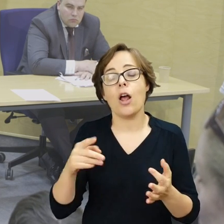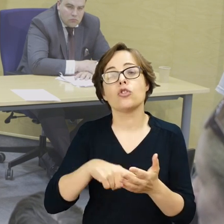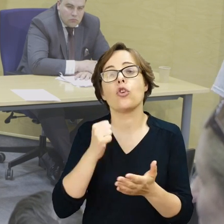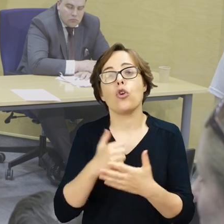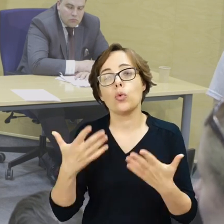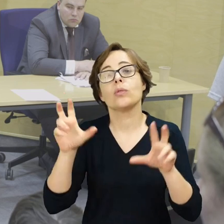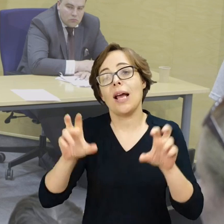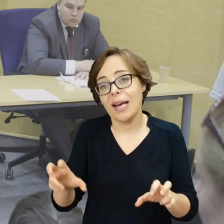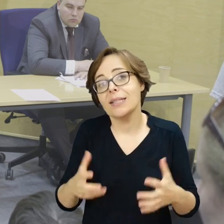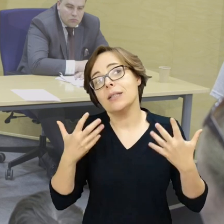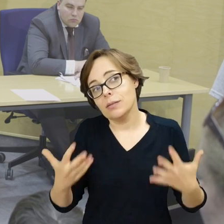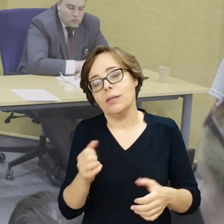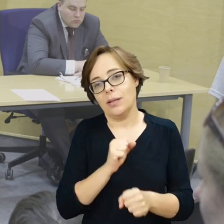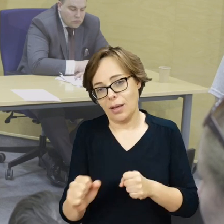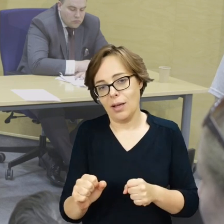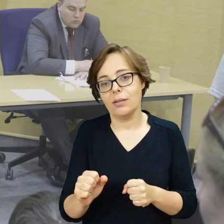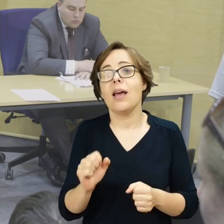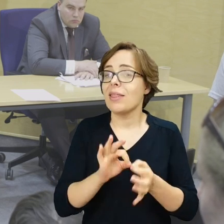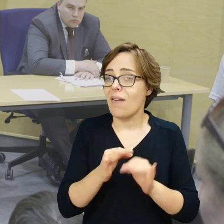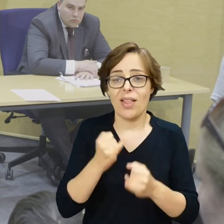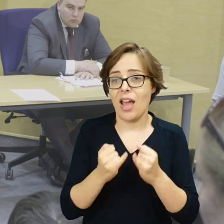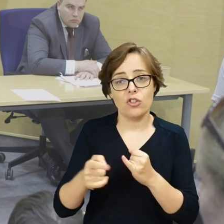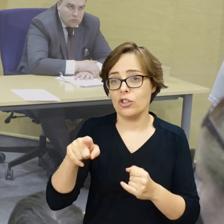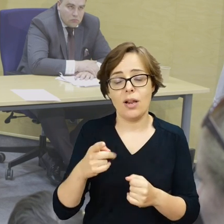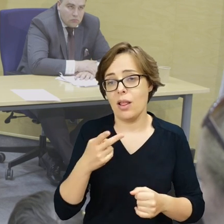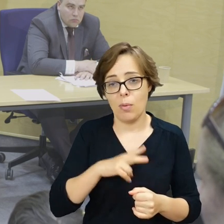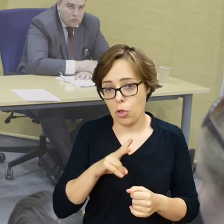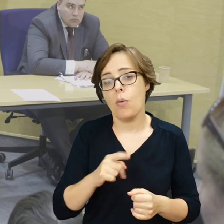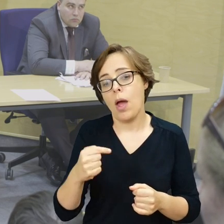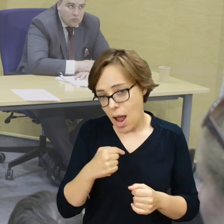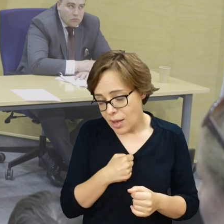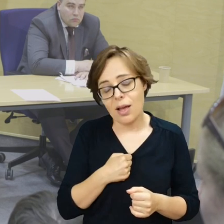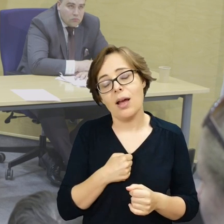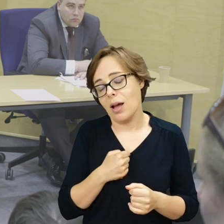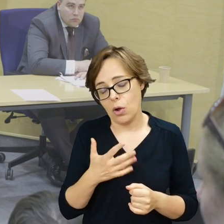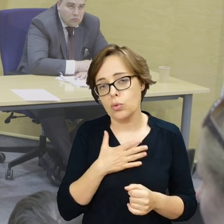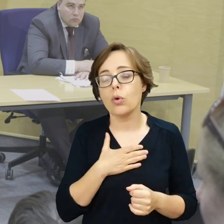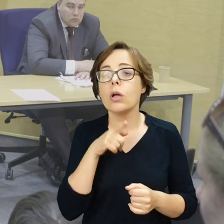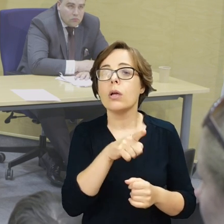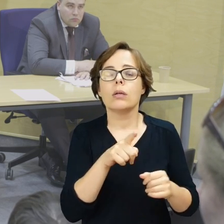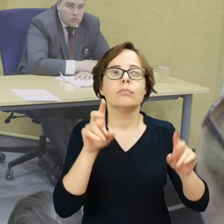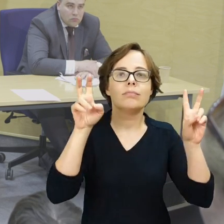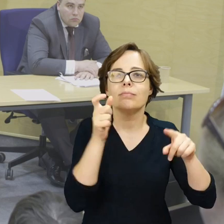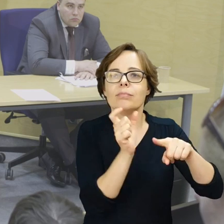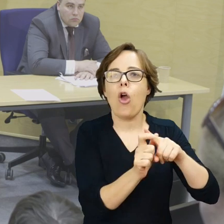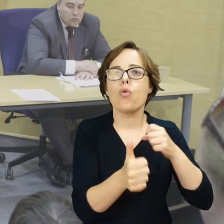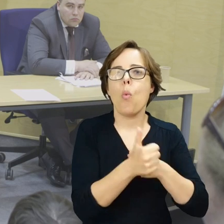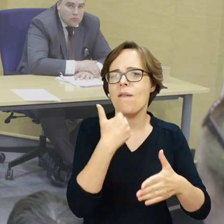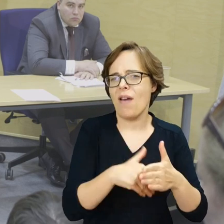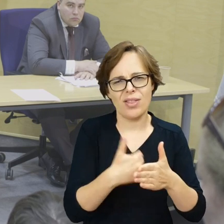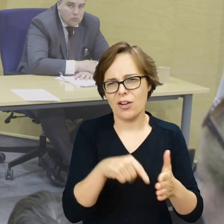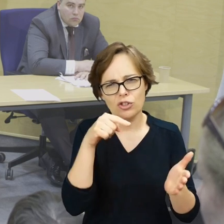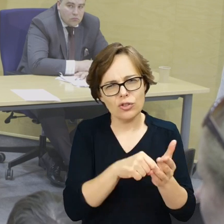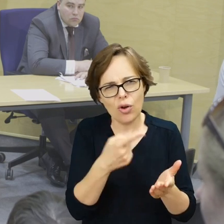podoba, jestem pierwszym krytykiem i to państwo wiecie, takiej konstrukcji jak dokument wewnętrzny. Uważam ją za nieuprawnioną, za niekonstytucyjną,